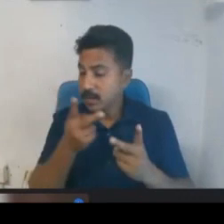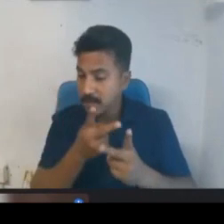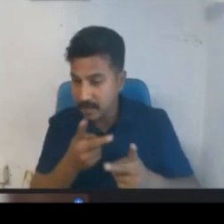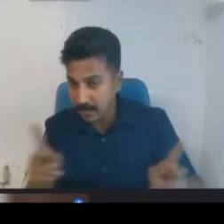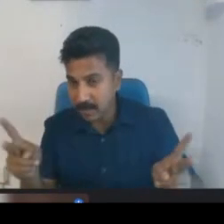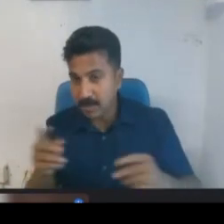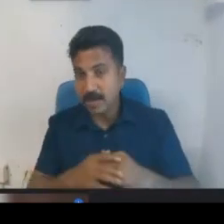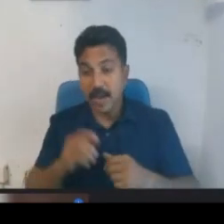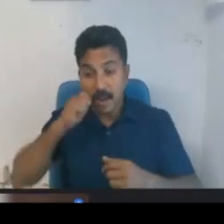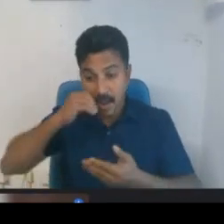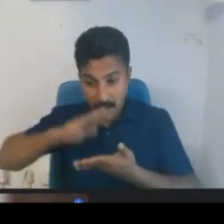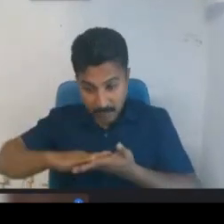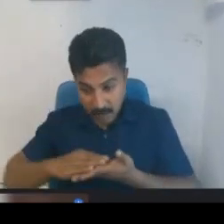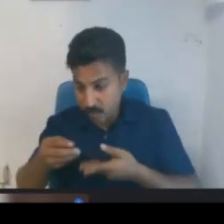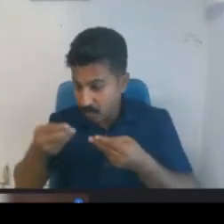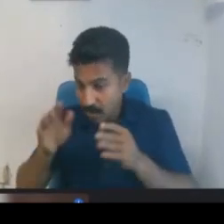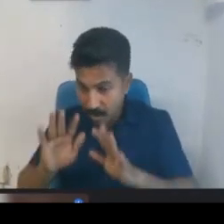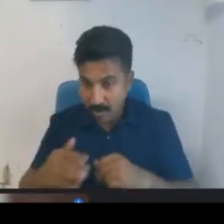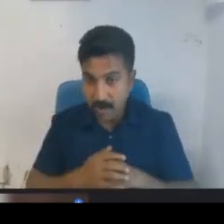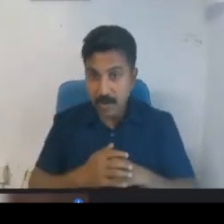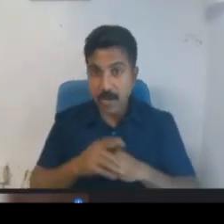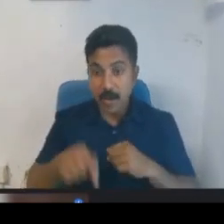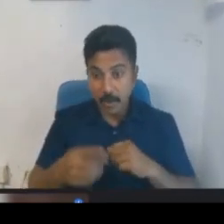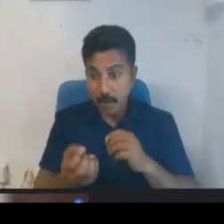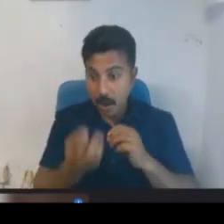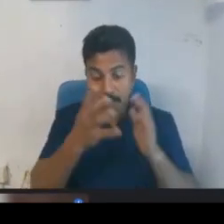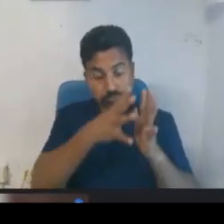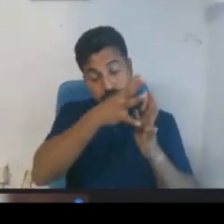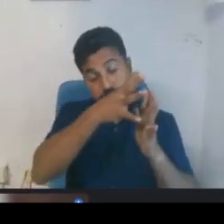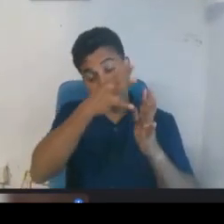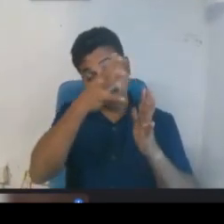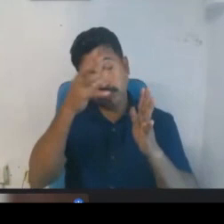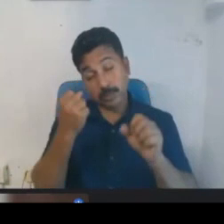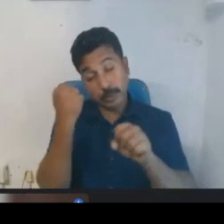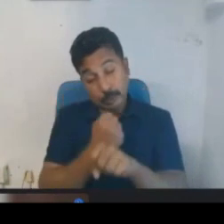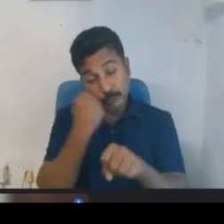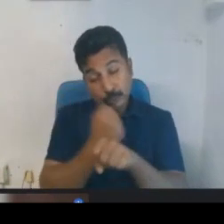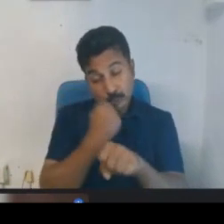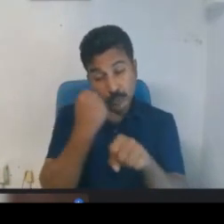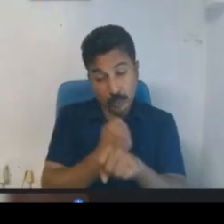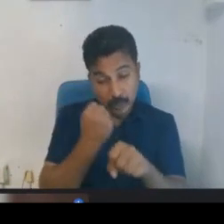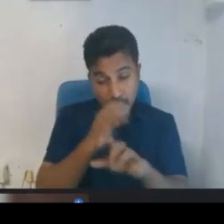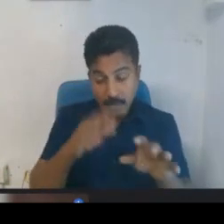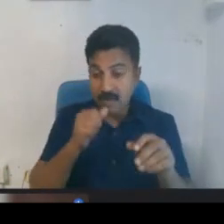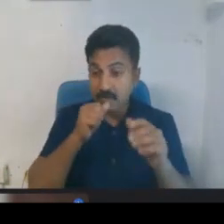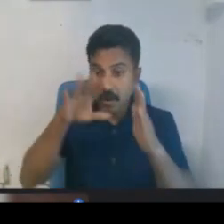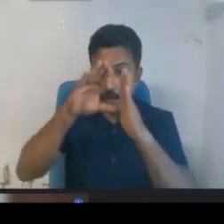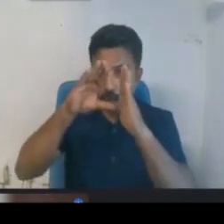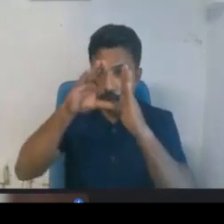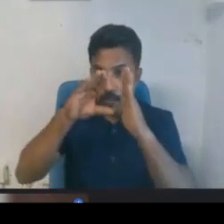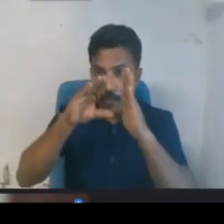കൊടുക്കുന്നുണ്ട്, വേറെ പങ്കാളിക്ക് കൊടുക്കുന്നുണ്ട്. അപ്പം ഇത്തരത്തിൽ രാവിലെ മുതൽ രാത്രി വരെ ഈ കുടത്തിലെ വെള്ളം ഇങ്ങനെ പൊയ്ക്കൊണ്ടിരിക്കുക,